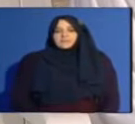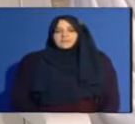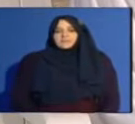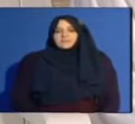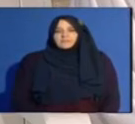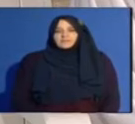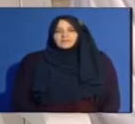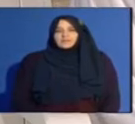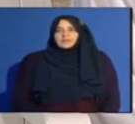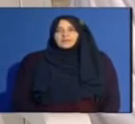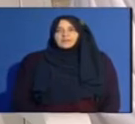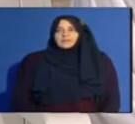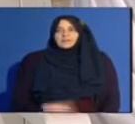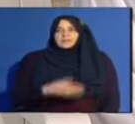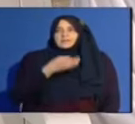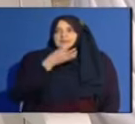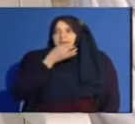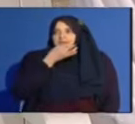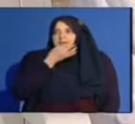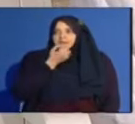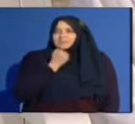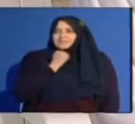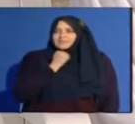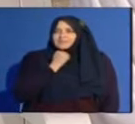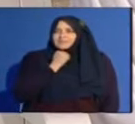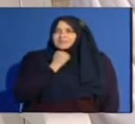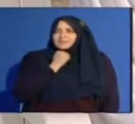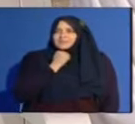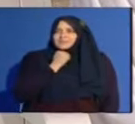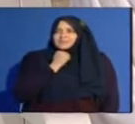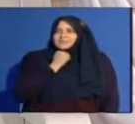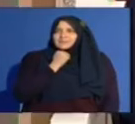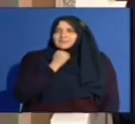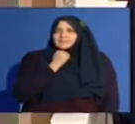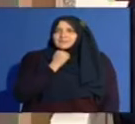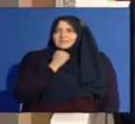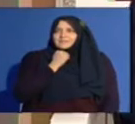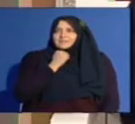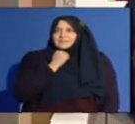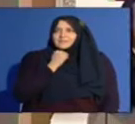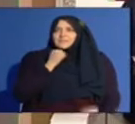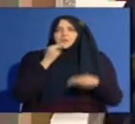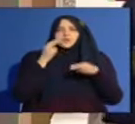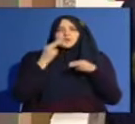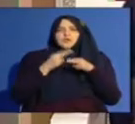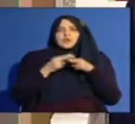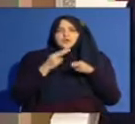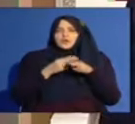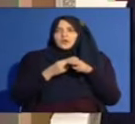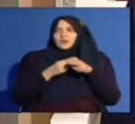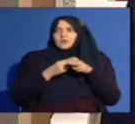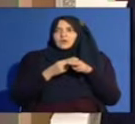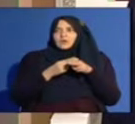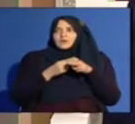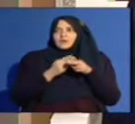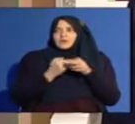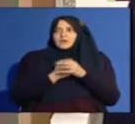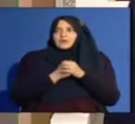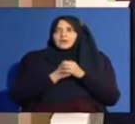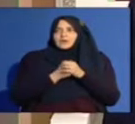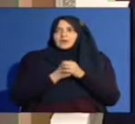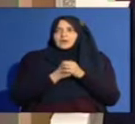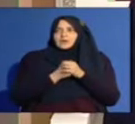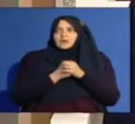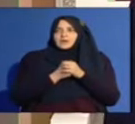يأتي عدد اليوم مركزا في حياتهم اليومية. هل يعتبرون أجانب رغم الأسماء العربية، ولا هل